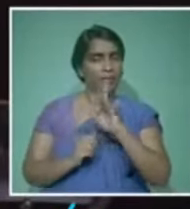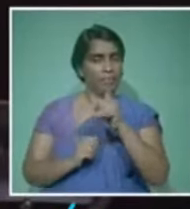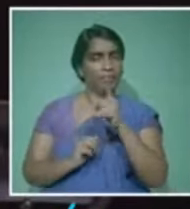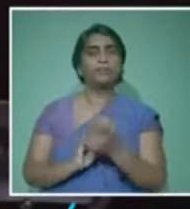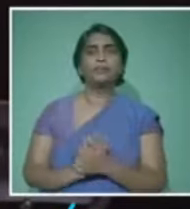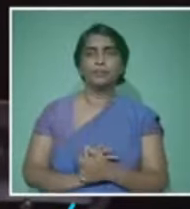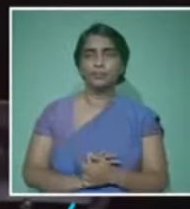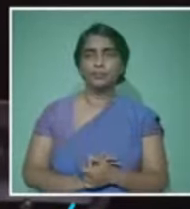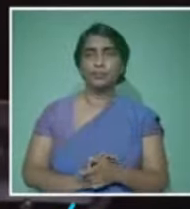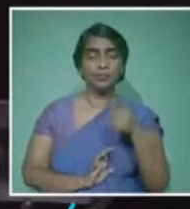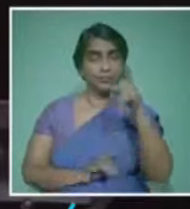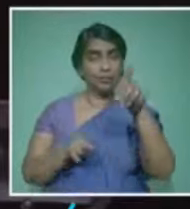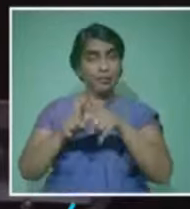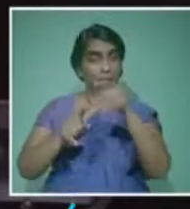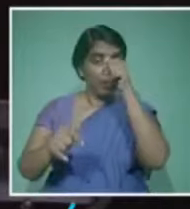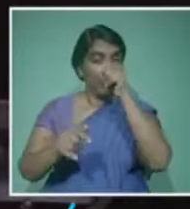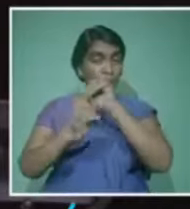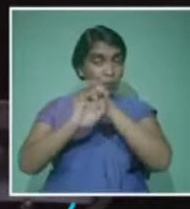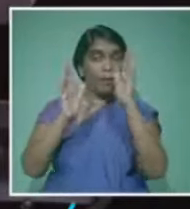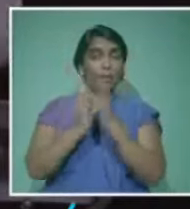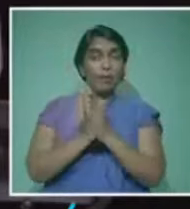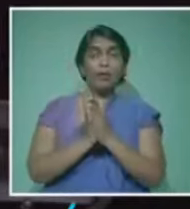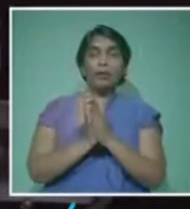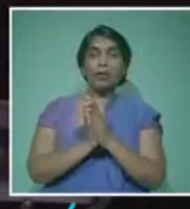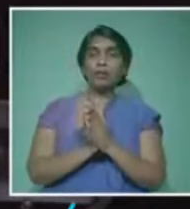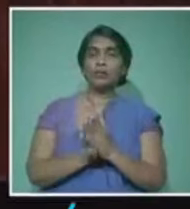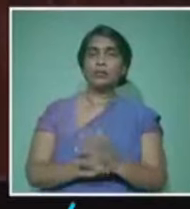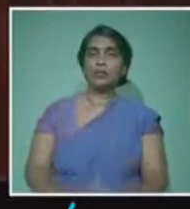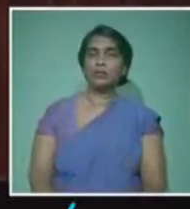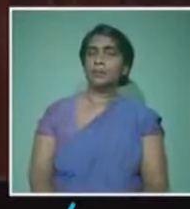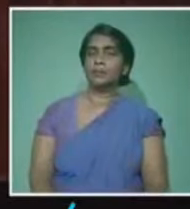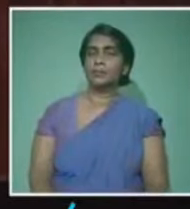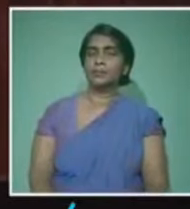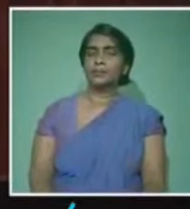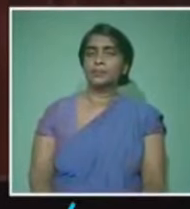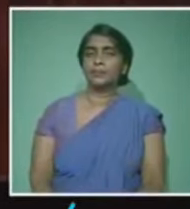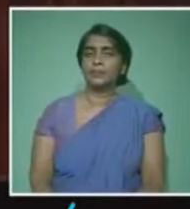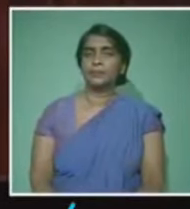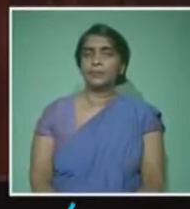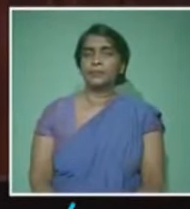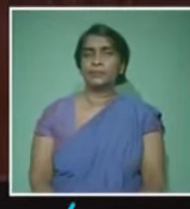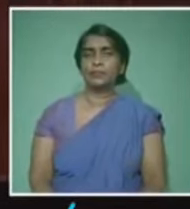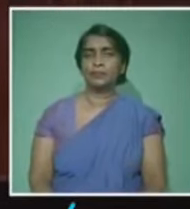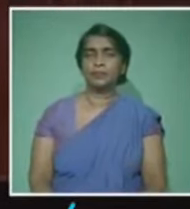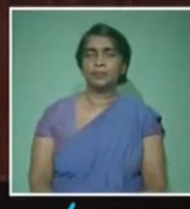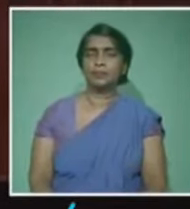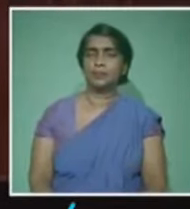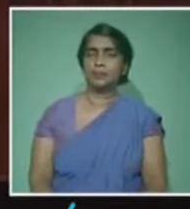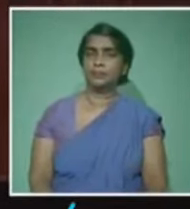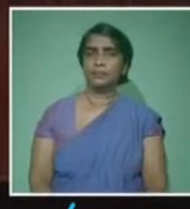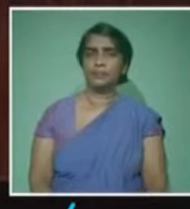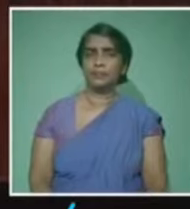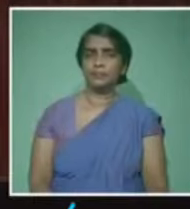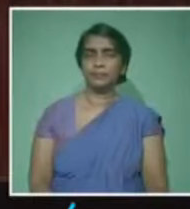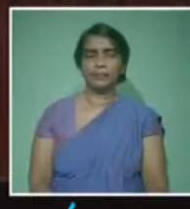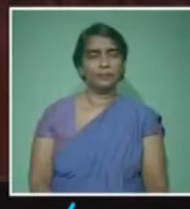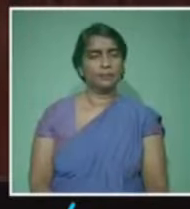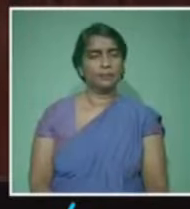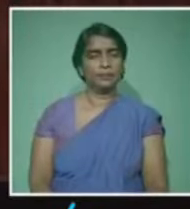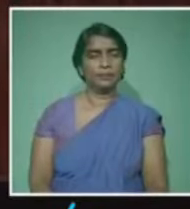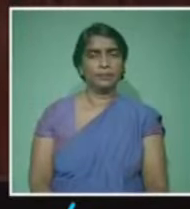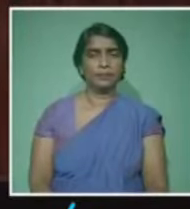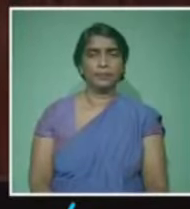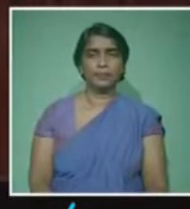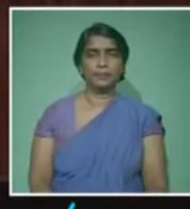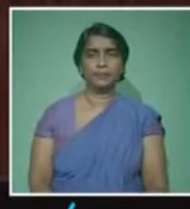හේතුව ඒවලු හදන්නේ ඒගොල්ල කරන හොරකම් ටික වහන්න. බොහොම ස්තුතියි මන්තුමා. ඔබතුමා යෝජනාව ගෙනෙන්න. අපි එතන විවාද කරමු ඒකේ.